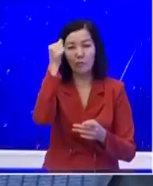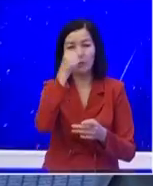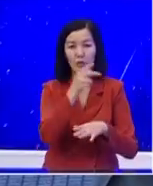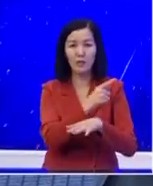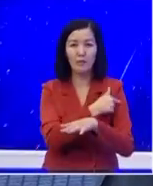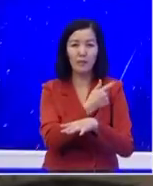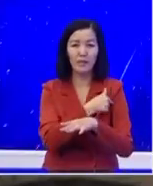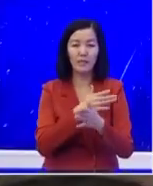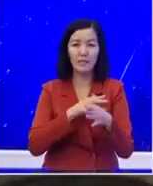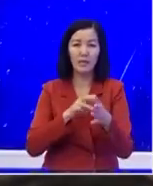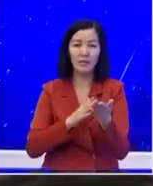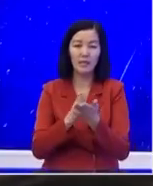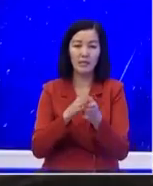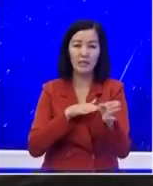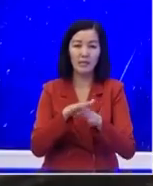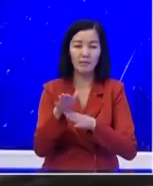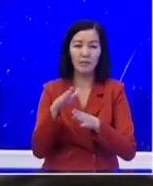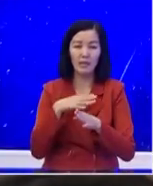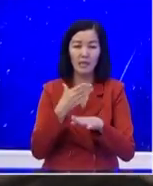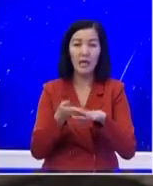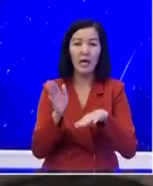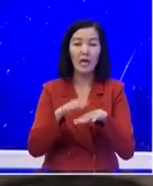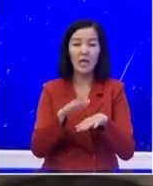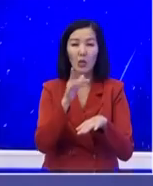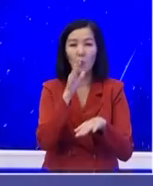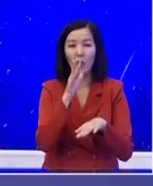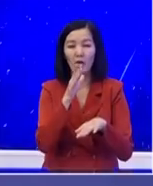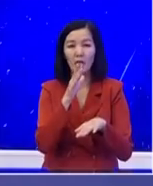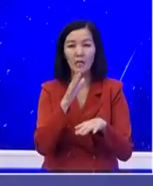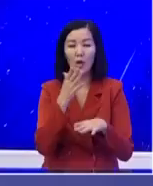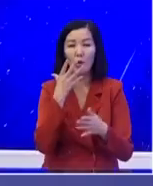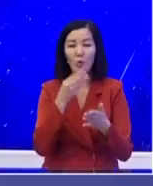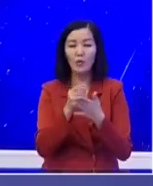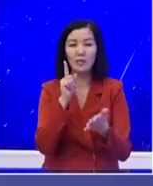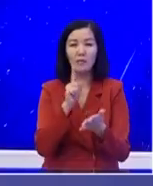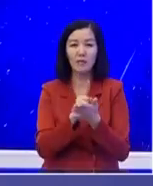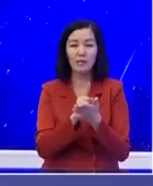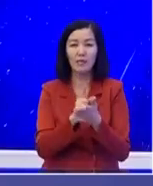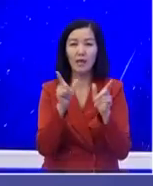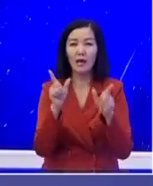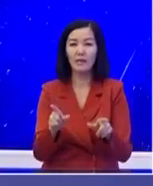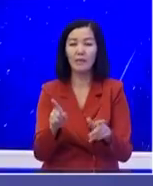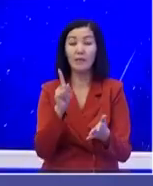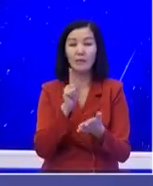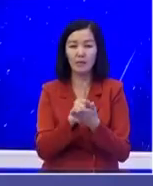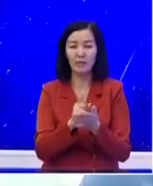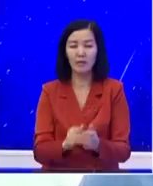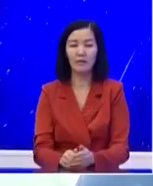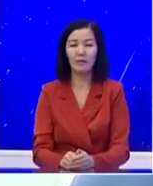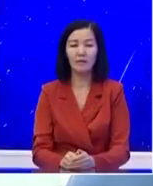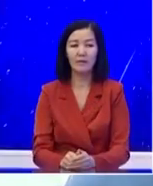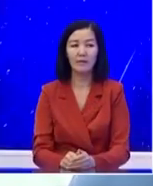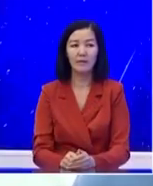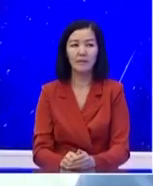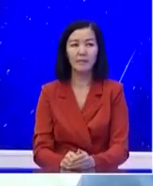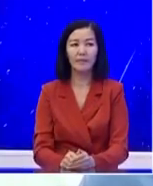медицина саласында еңбек етіп келеді. Қысылтаяңда қызмет көрсеткенін кәсіптік міндеті емес, азаматтық парызы санайды.